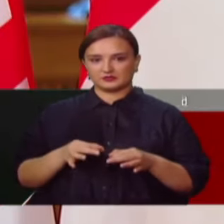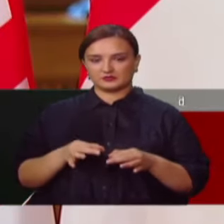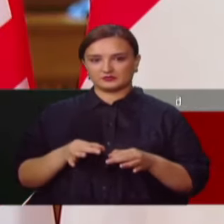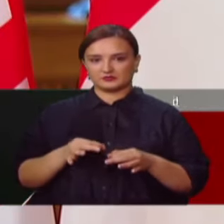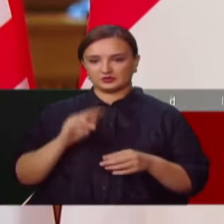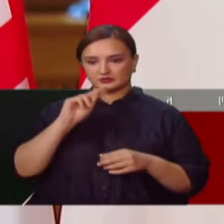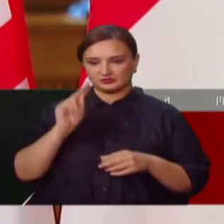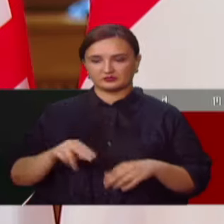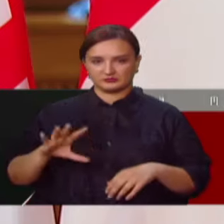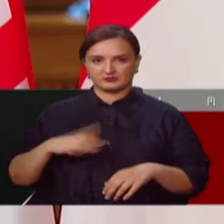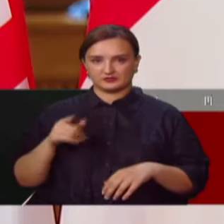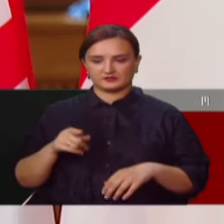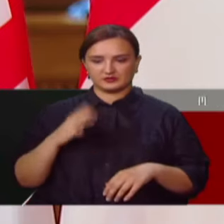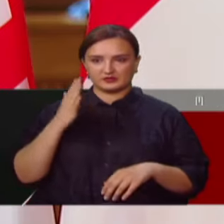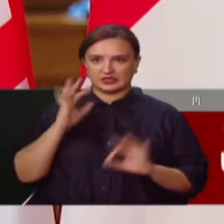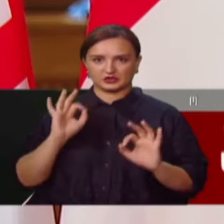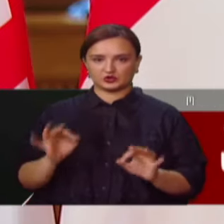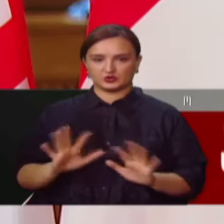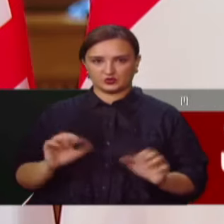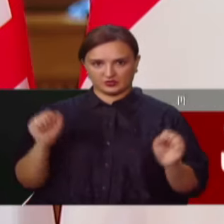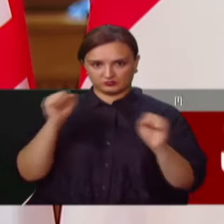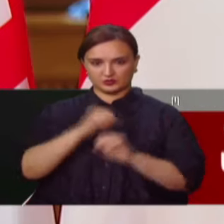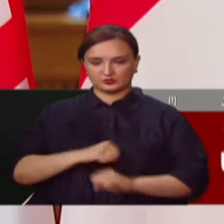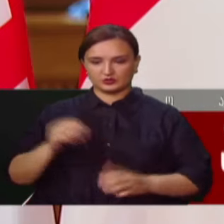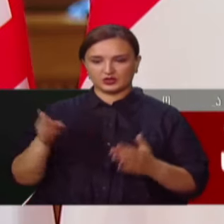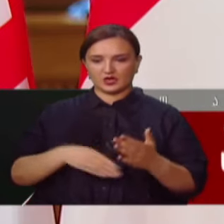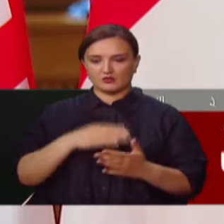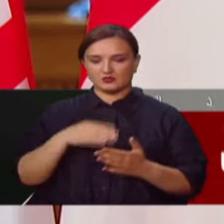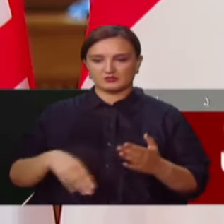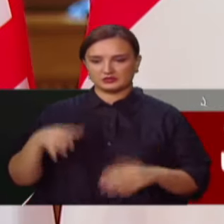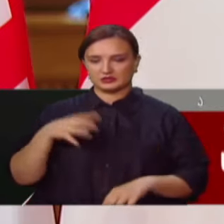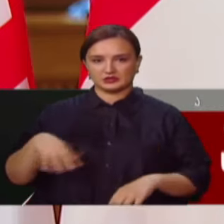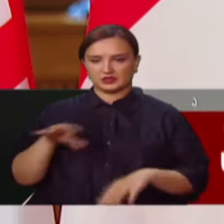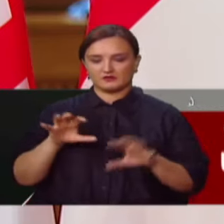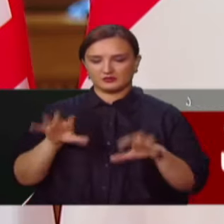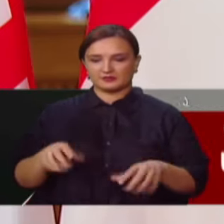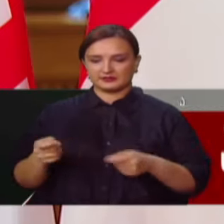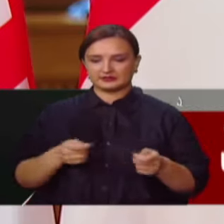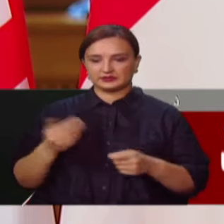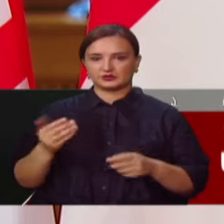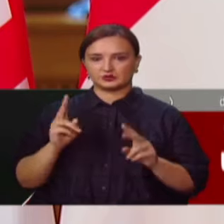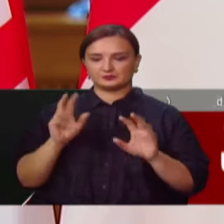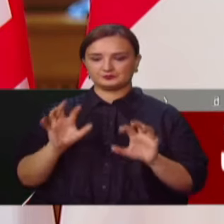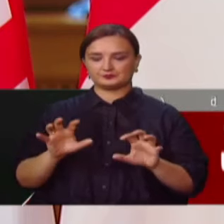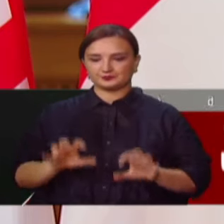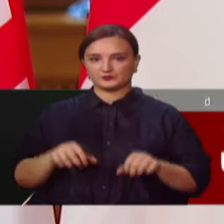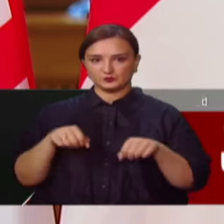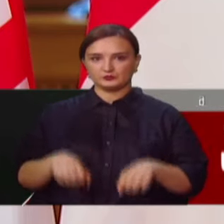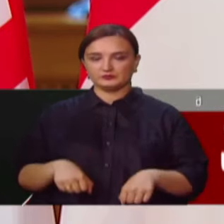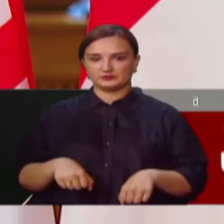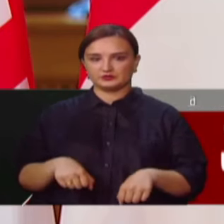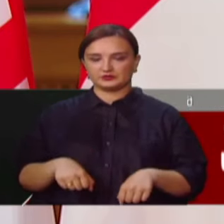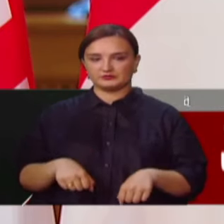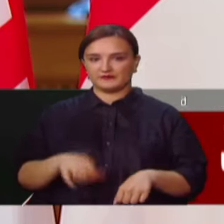ჩაიდინა სამართლებრივი აბსურდი, გააუქმა საქართველოს პრეზიდენტის კონსტიტუციით გარანტირებული დისკრეციული